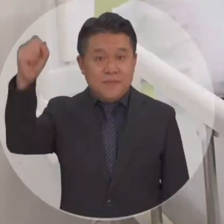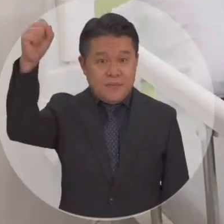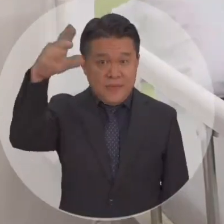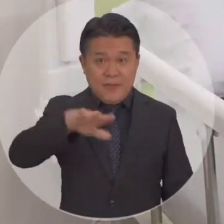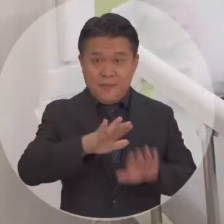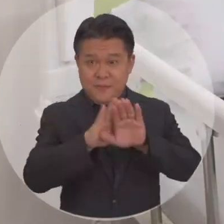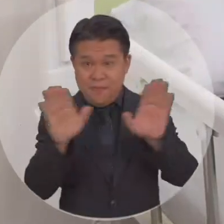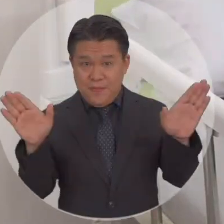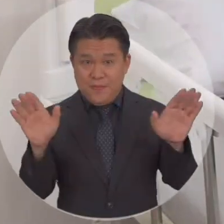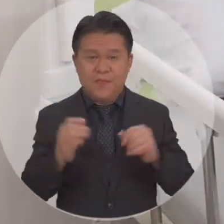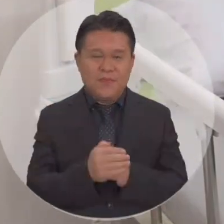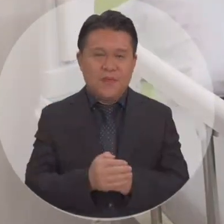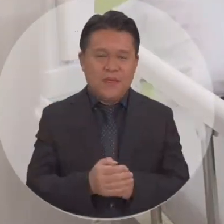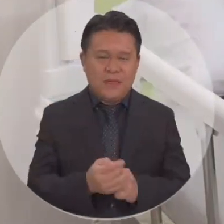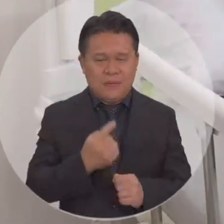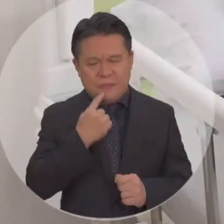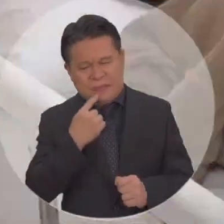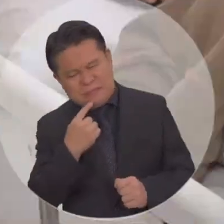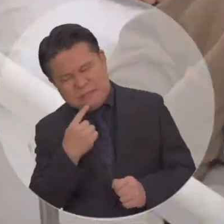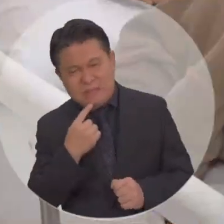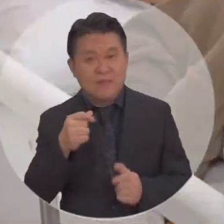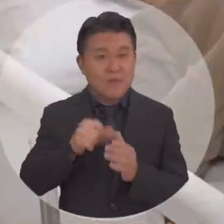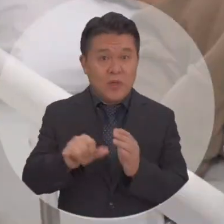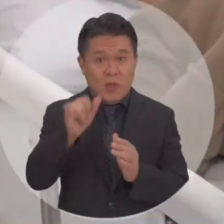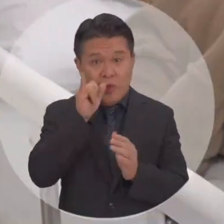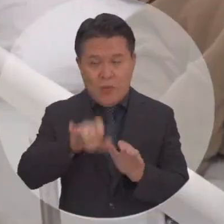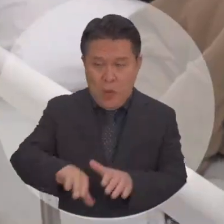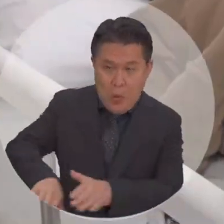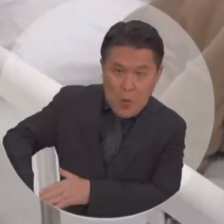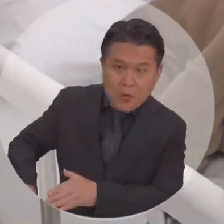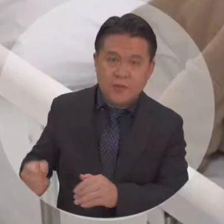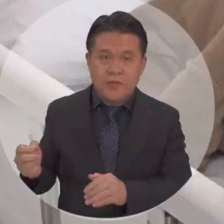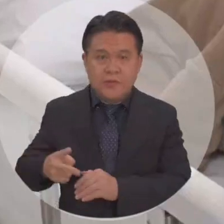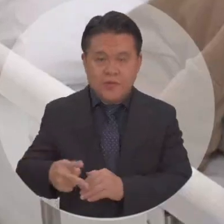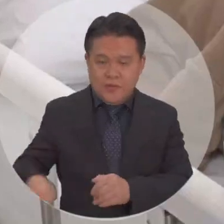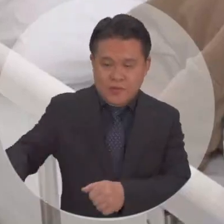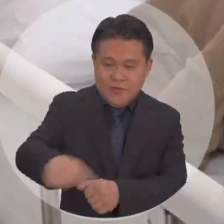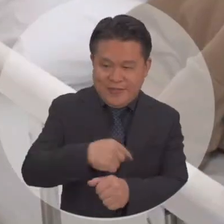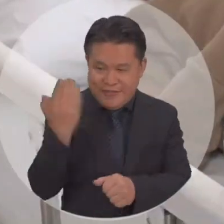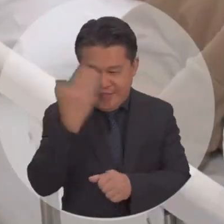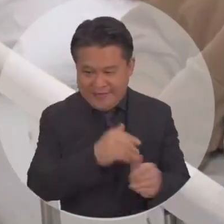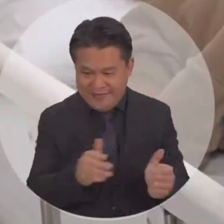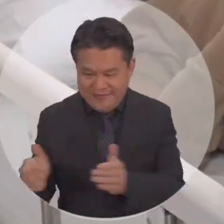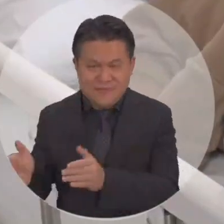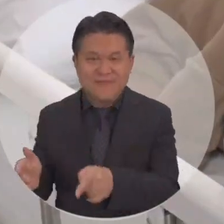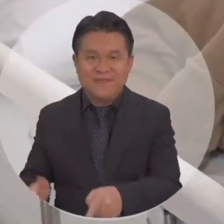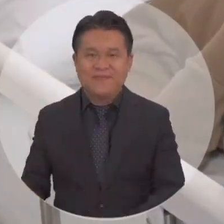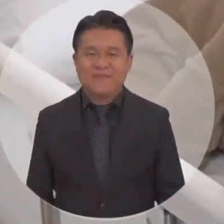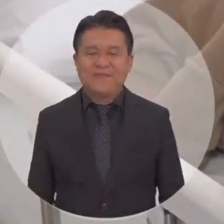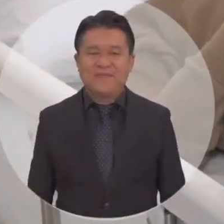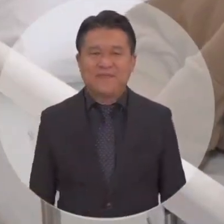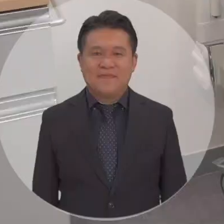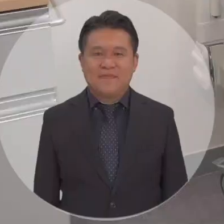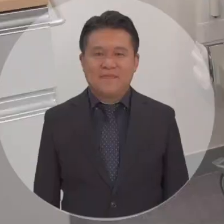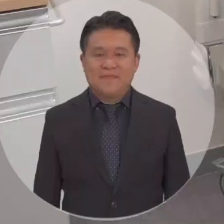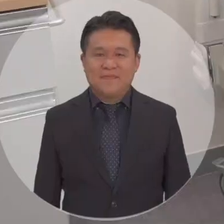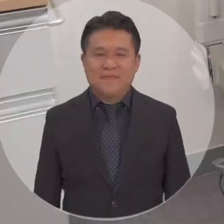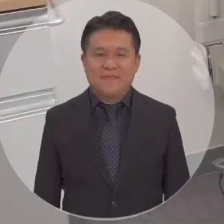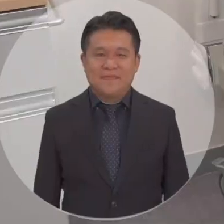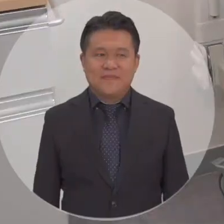조명을 밝게 하고 입맛을 떨어뜨리는 물건이 있으면 치우고 식탁 주변을 정돈합니다.